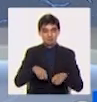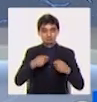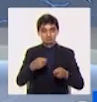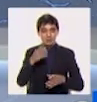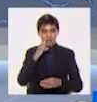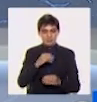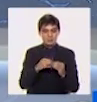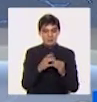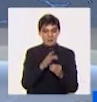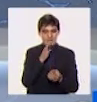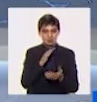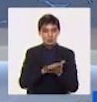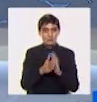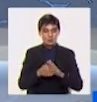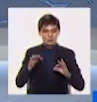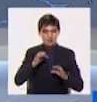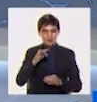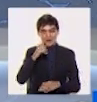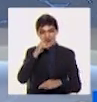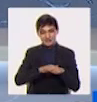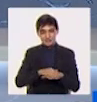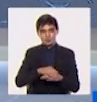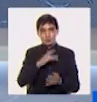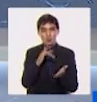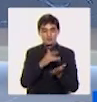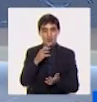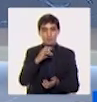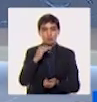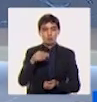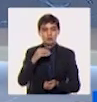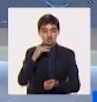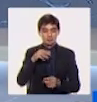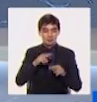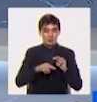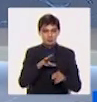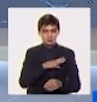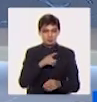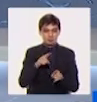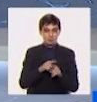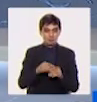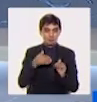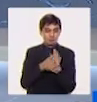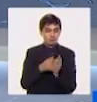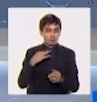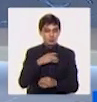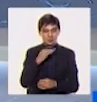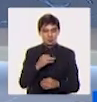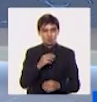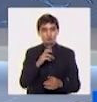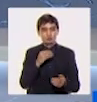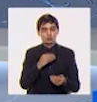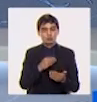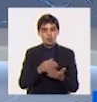берілетін болды. Өйткені қала әкімдігінің бюджетіне алып ғимараттар әжептеуір салмақ түсіріп жатыр екен. Әзірше қымбат нысандарды жалға